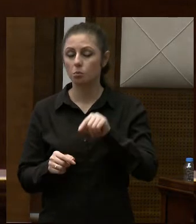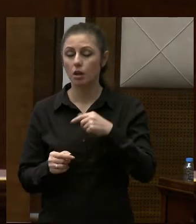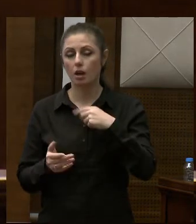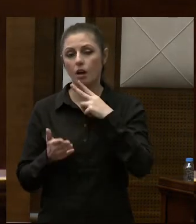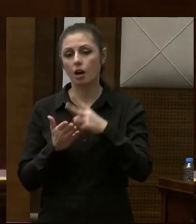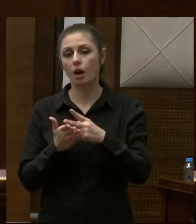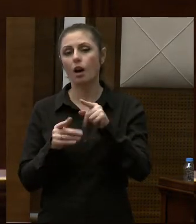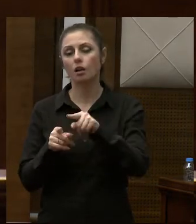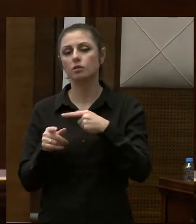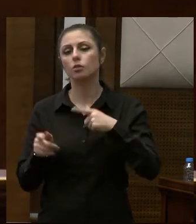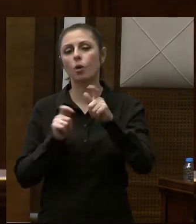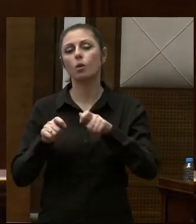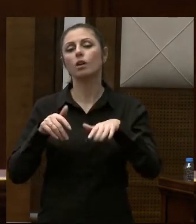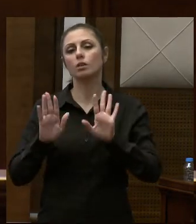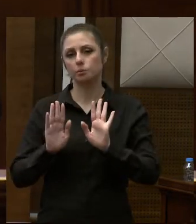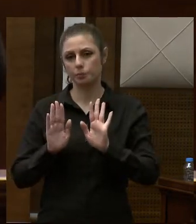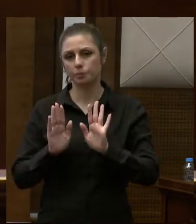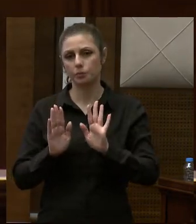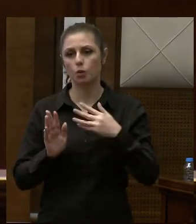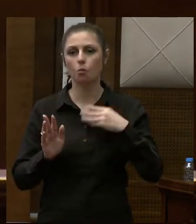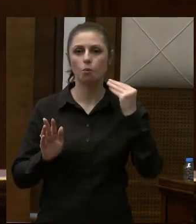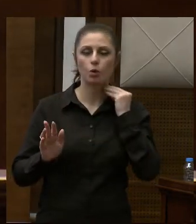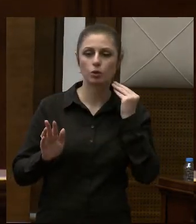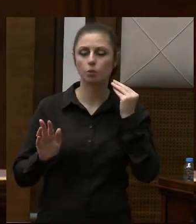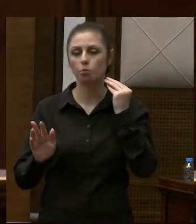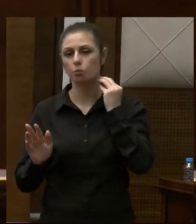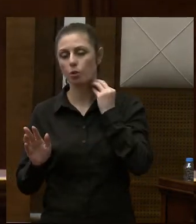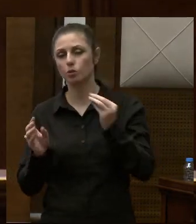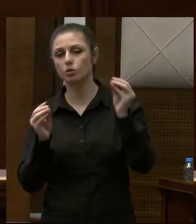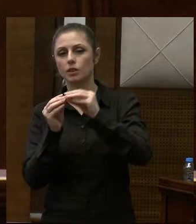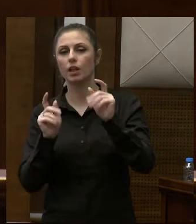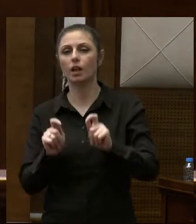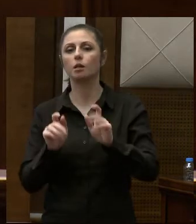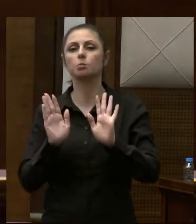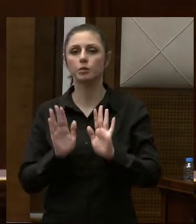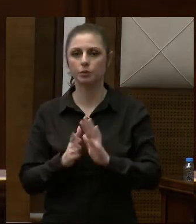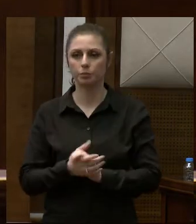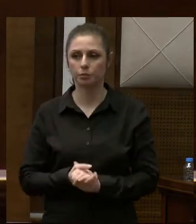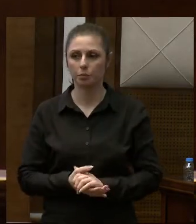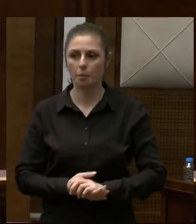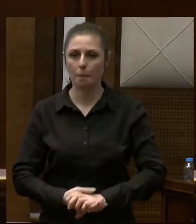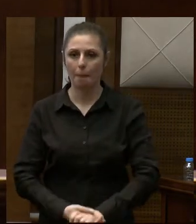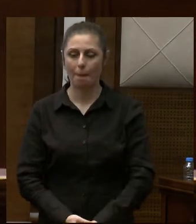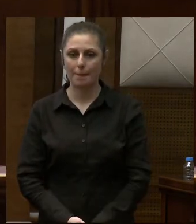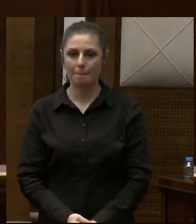da uygulamayacağız. Borca borç, borcun üzerine borç katmayacağız. Bu nedenle